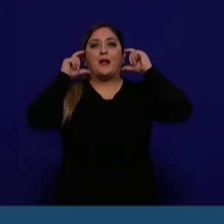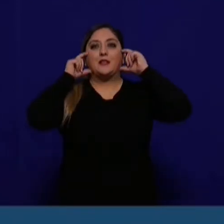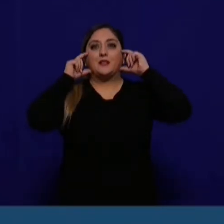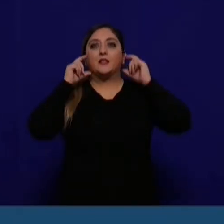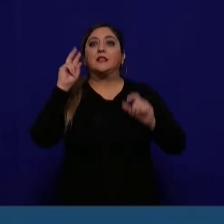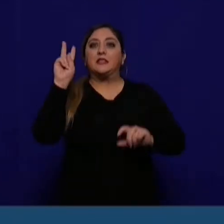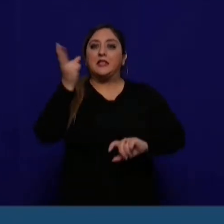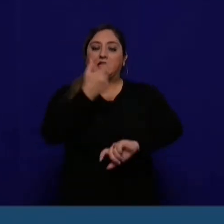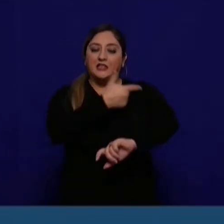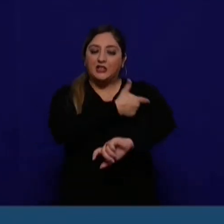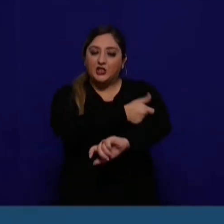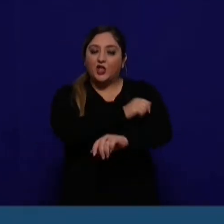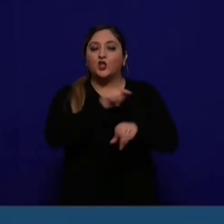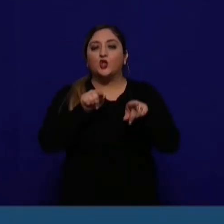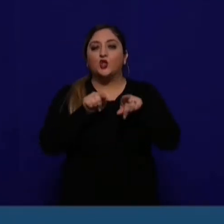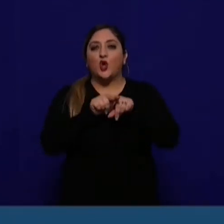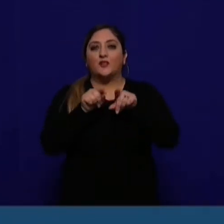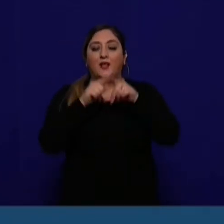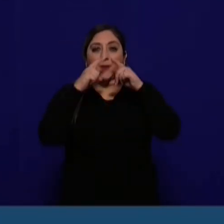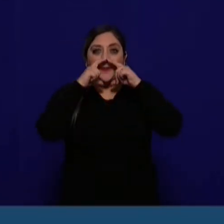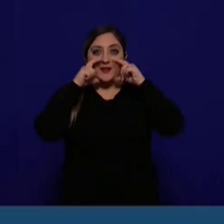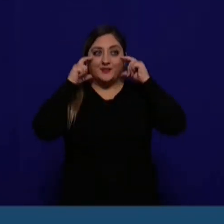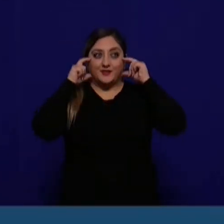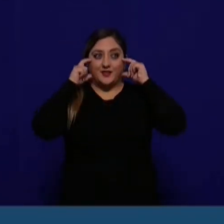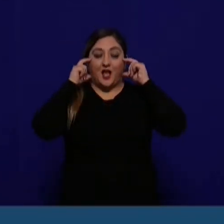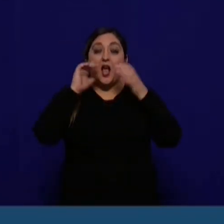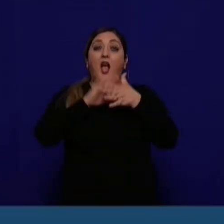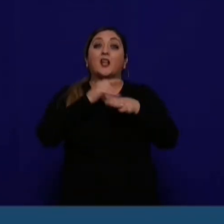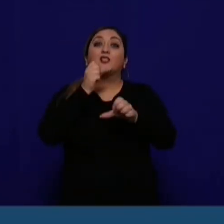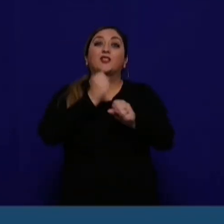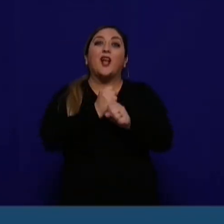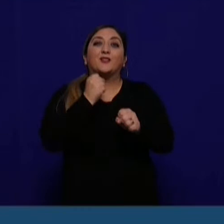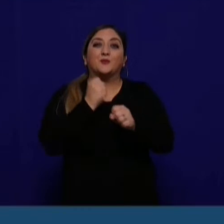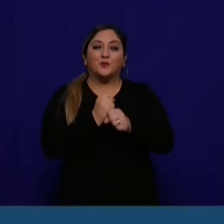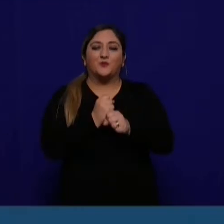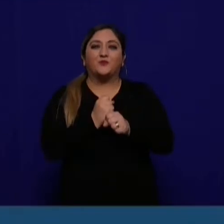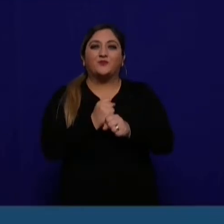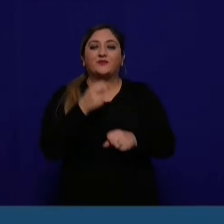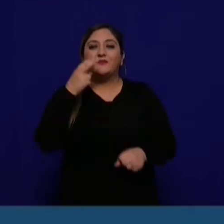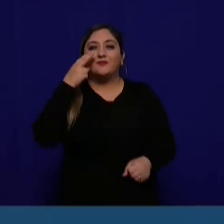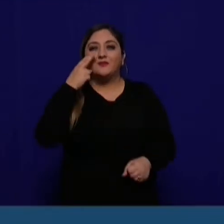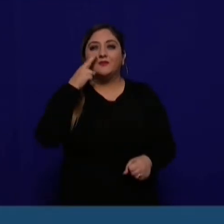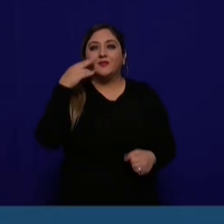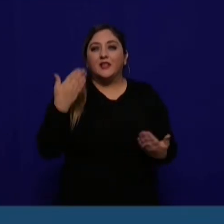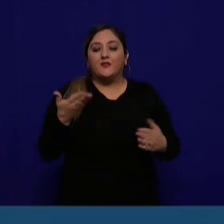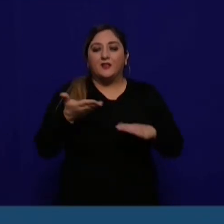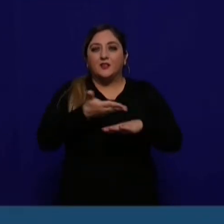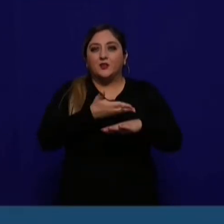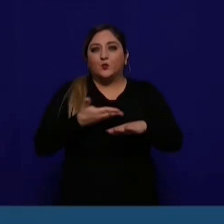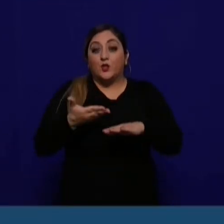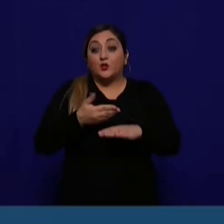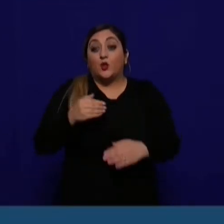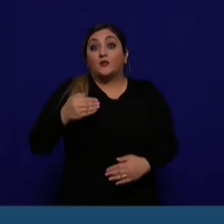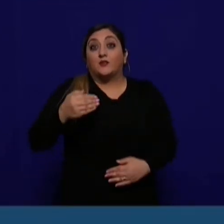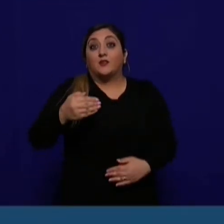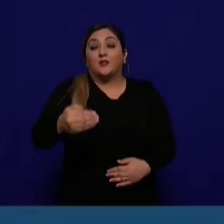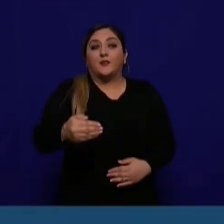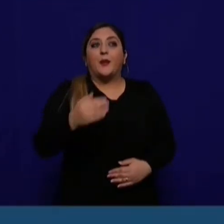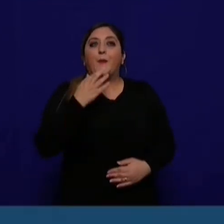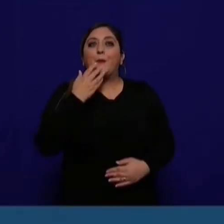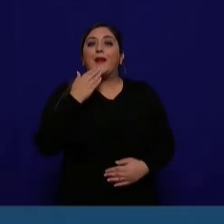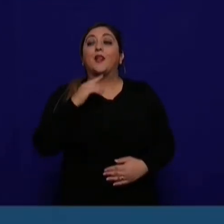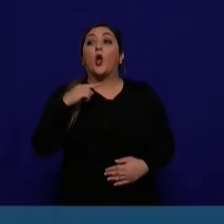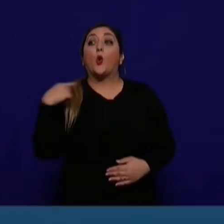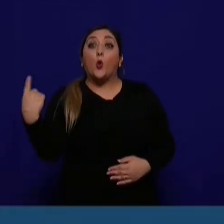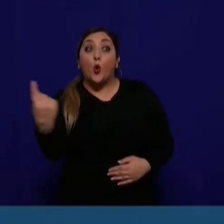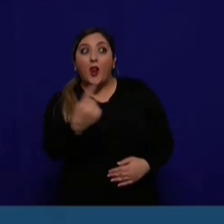huma effettivi. U aħna rridu nkomplu nsegwu wkoll x'ħad tkun is-sitwazzjoni meta inti persuna ikun vaccinated